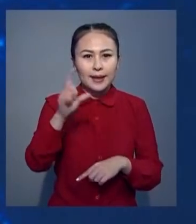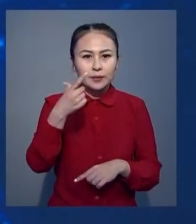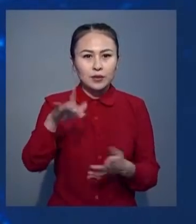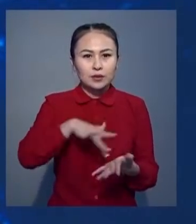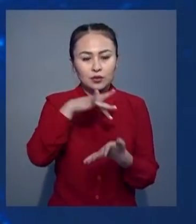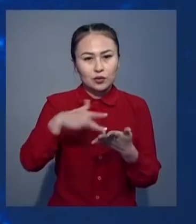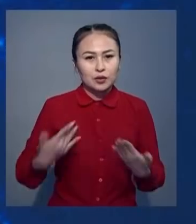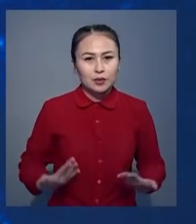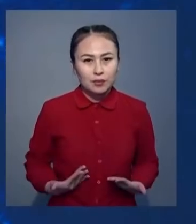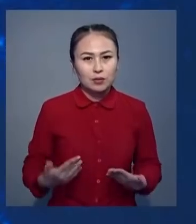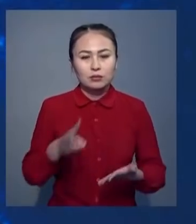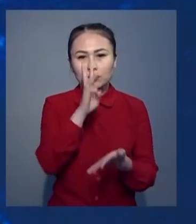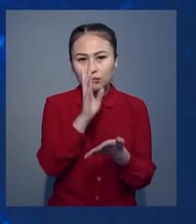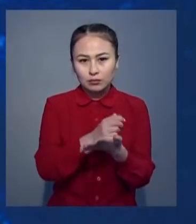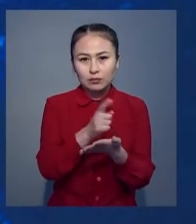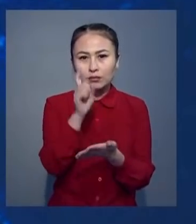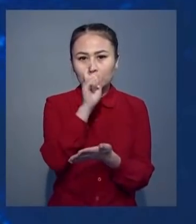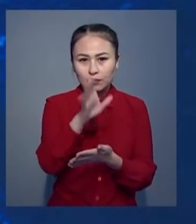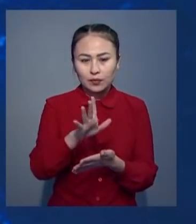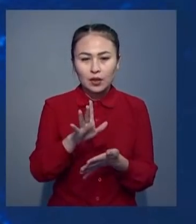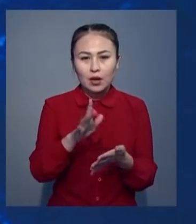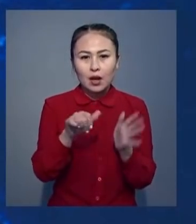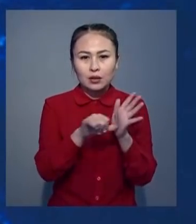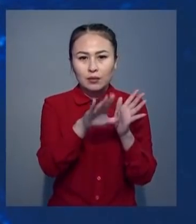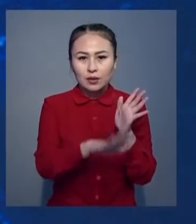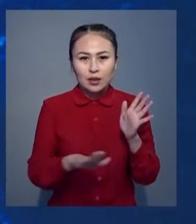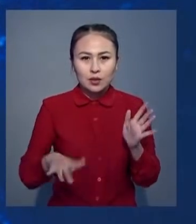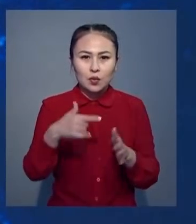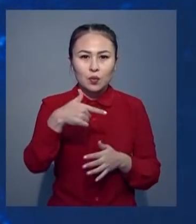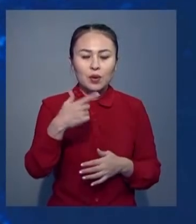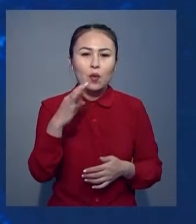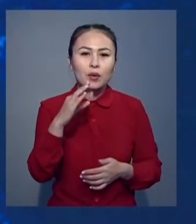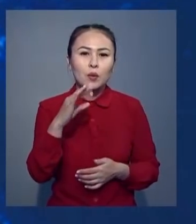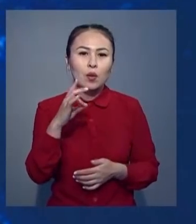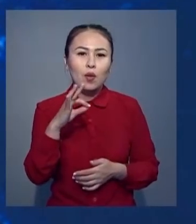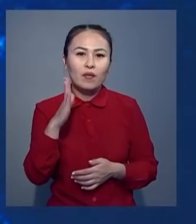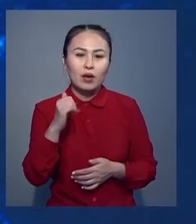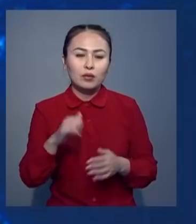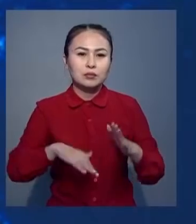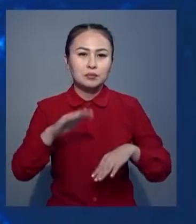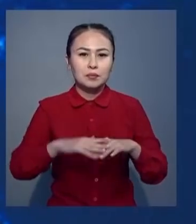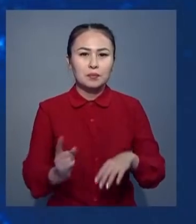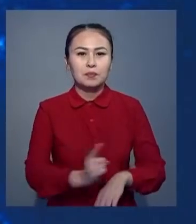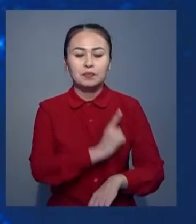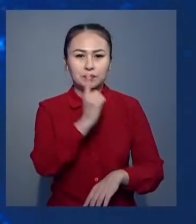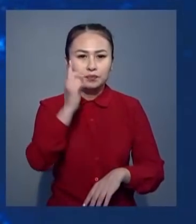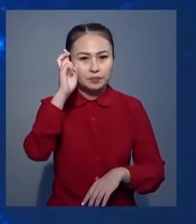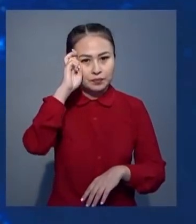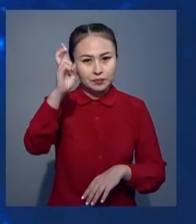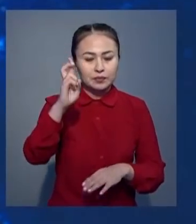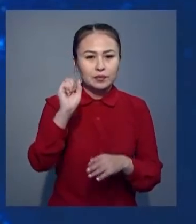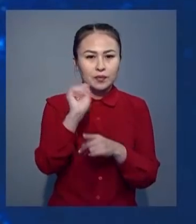Екібастұз қаласының тұрғыны тәп-тәуір табыс тауып отыр. Алты баланың анасы Гүлперизат Өтеғұлованың қолынан шыққан бұйымдарға